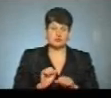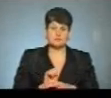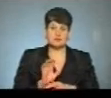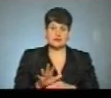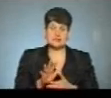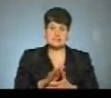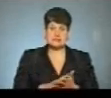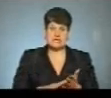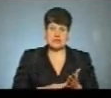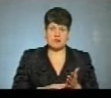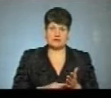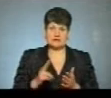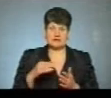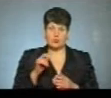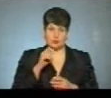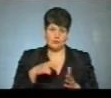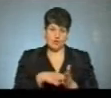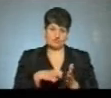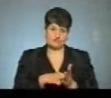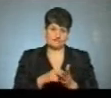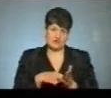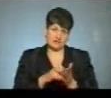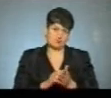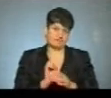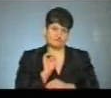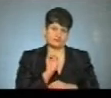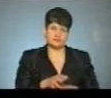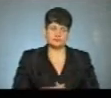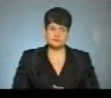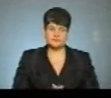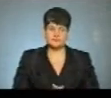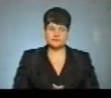заяву, декларацію Укрпоштою, поштою, звичайним листом.